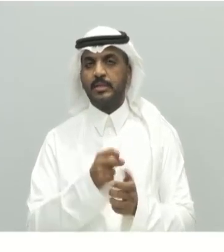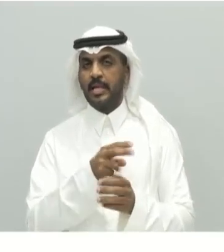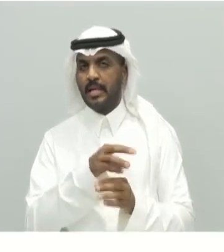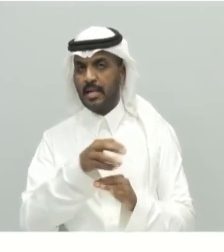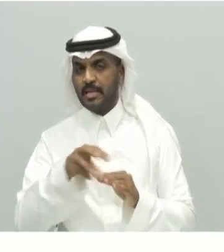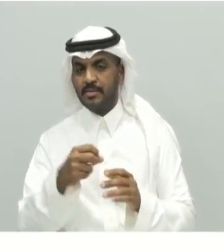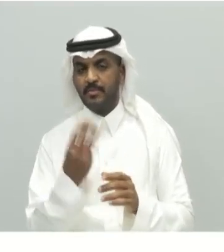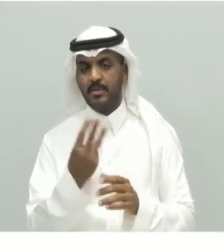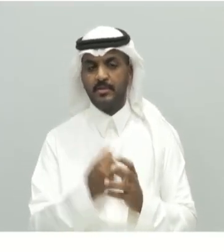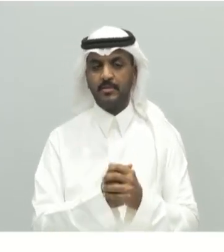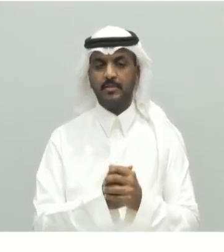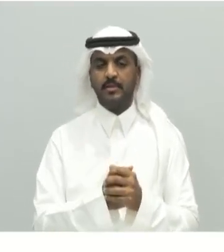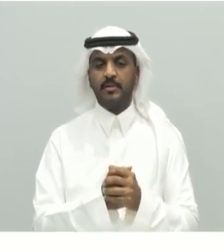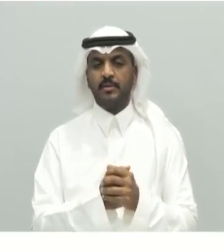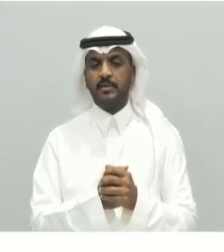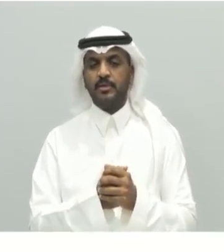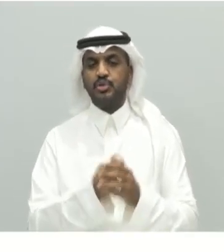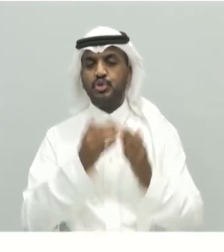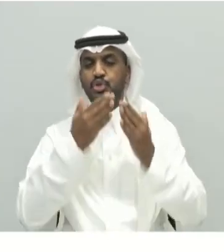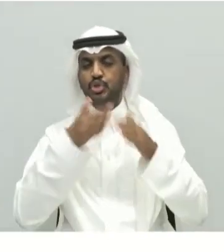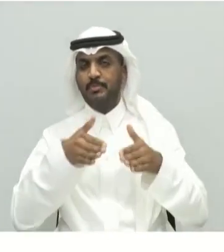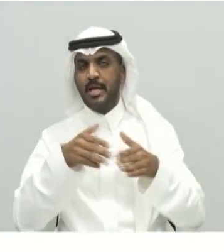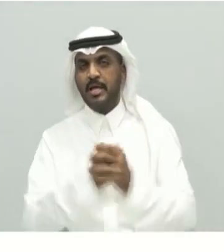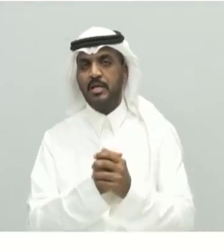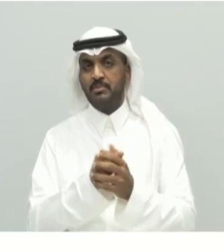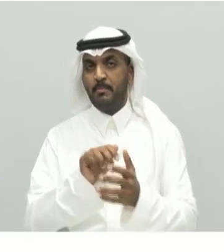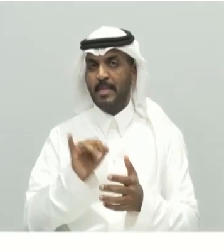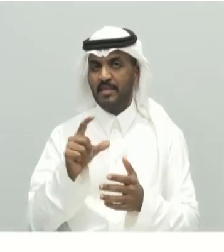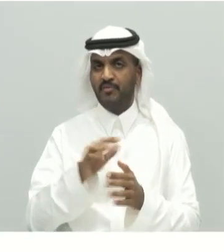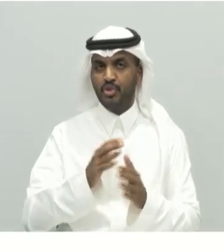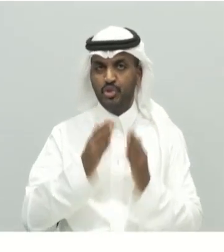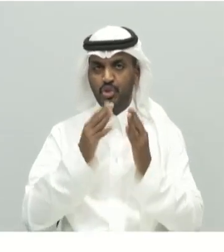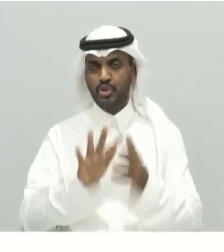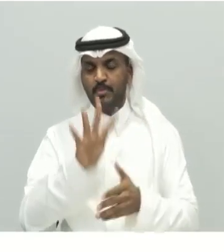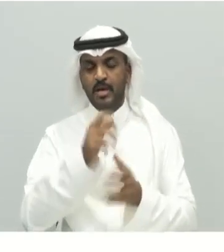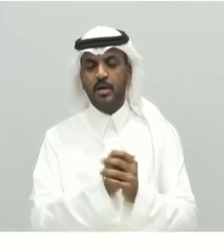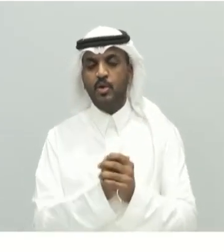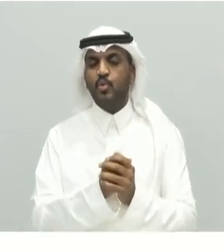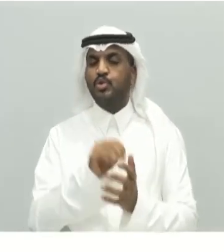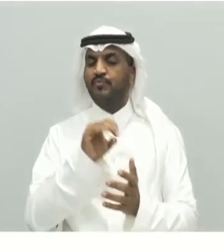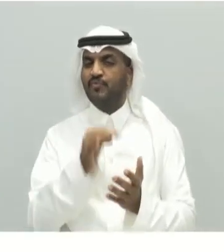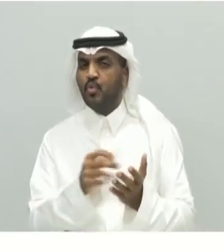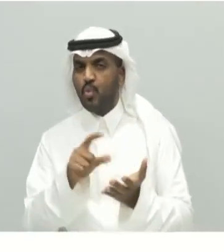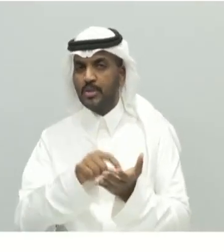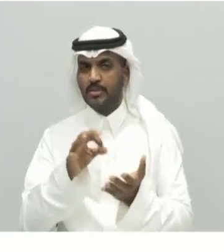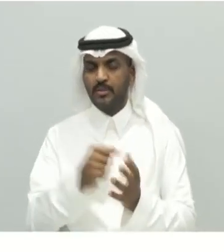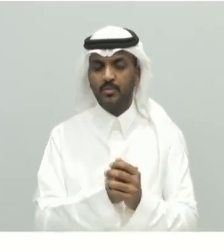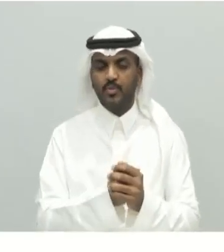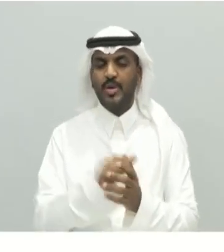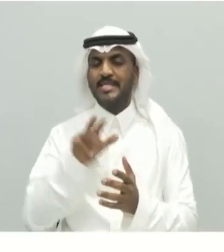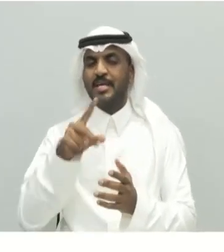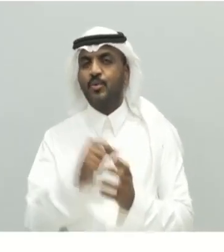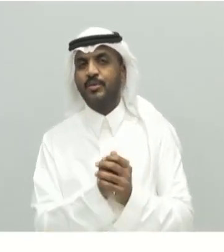الى ثلاث اقسام جبال مدين في الشمال وجبال الحجاز في الوسط جبال